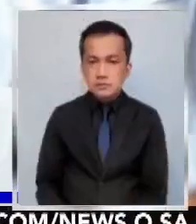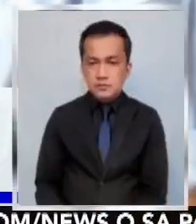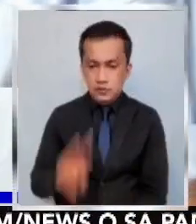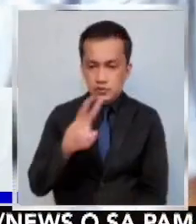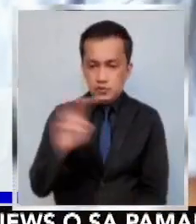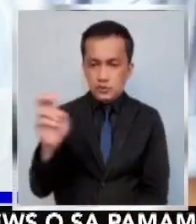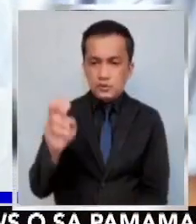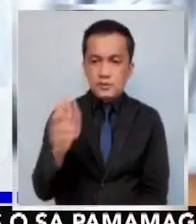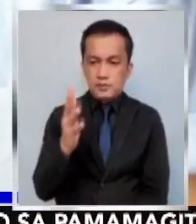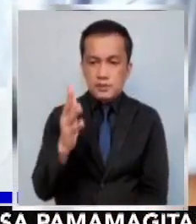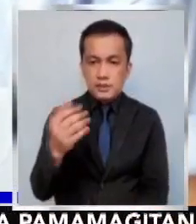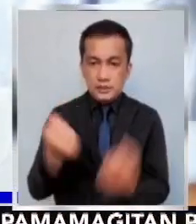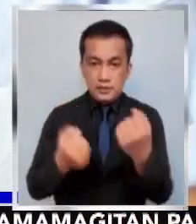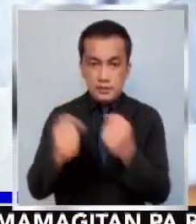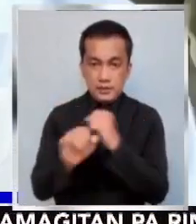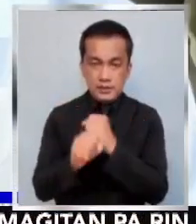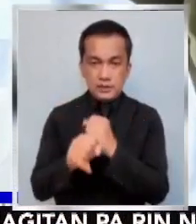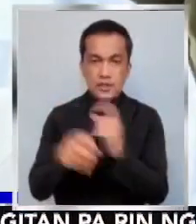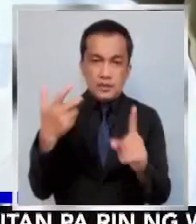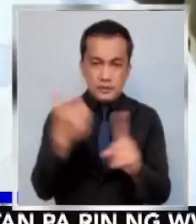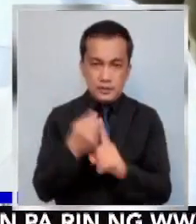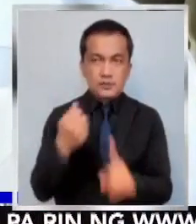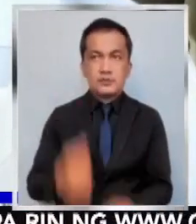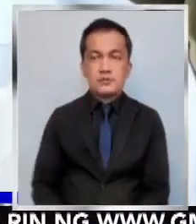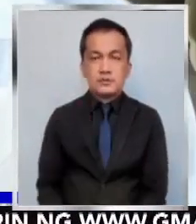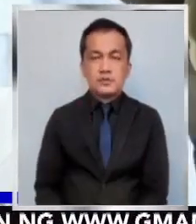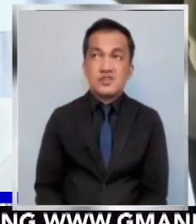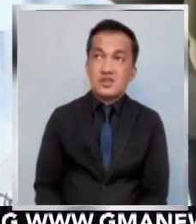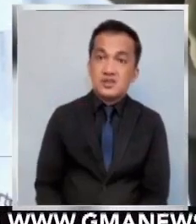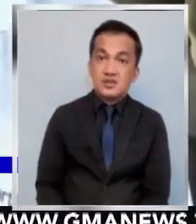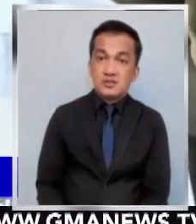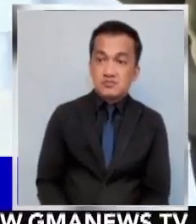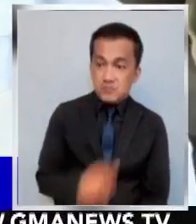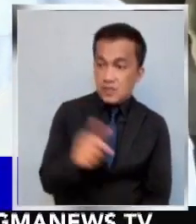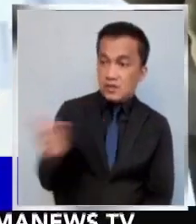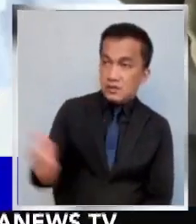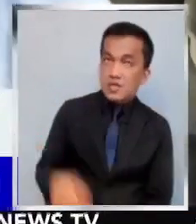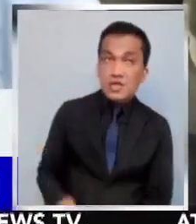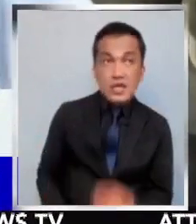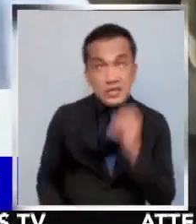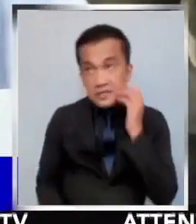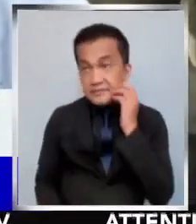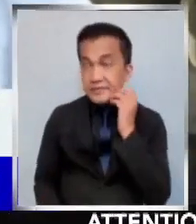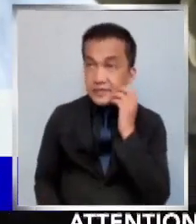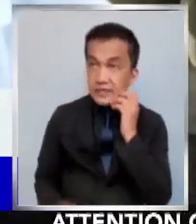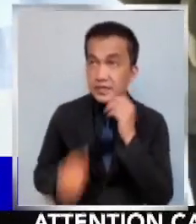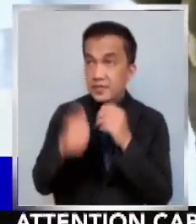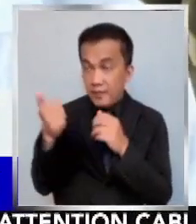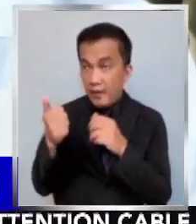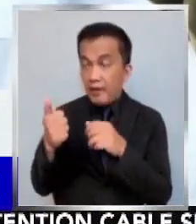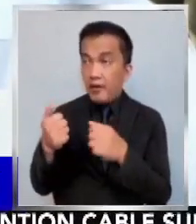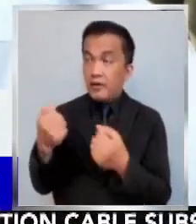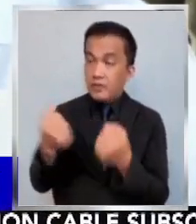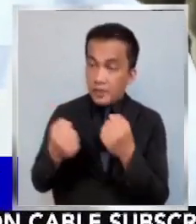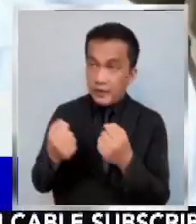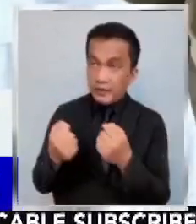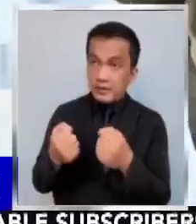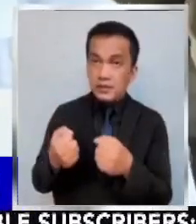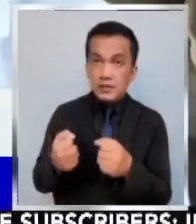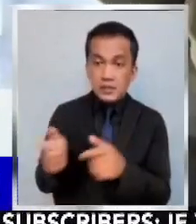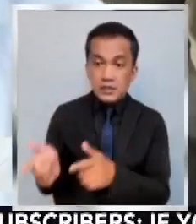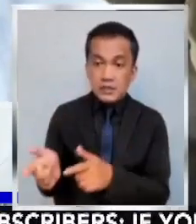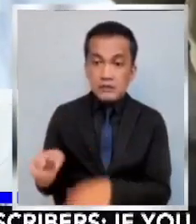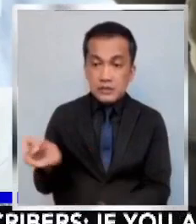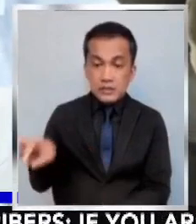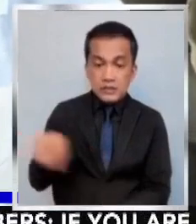250 tsuper ng jeep ang apektado. Yung iba kong membro, nag-tricycle. Yung iba nagbuhat sa palengke, mga bata